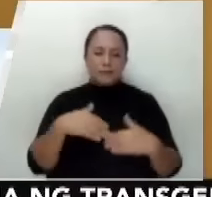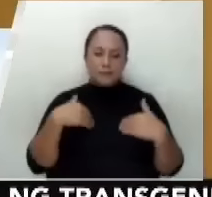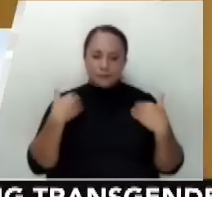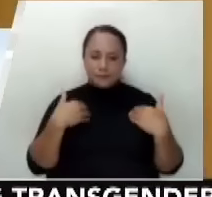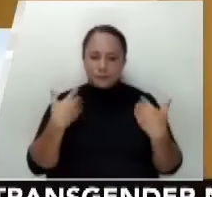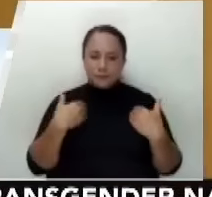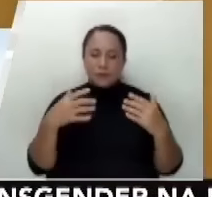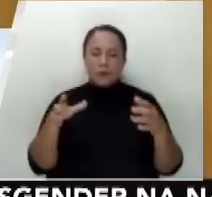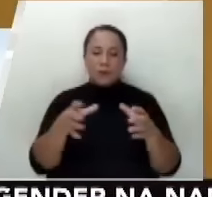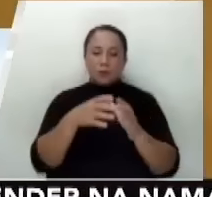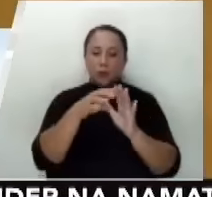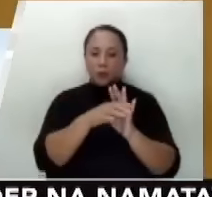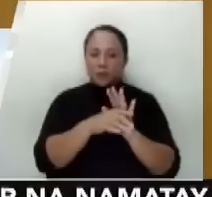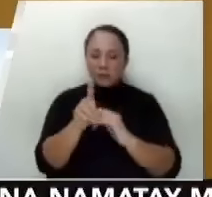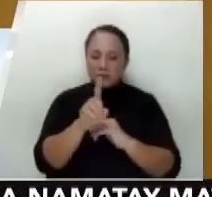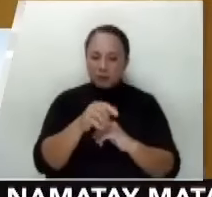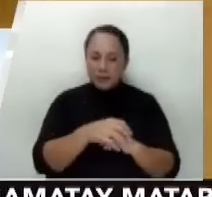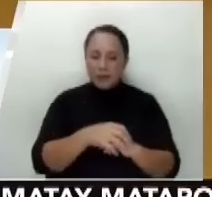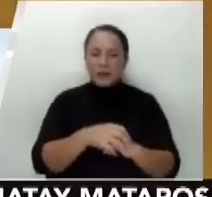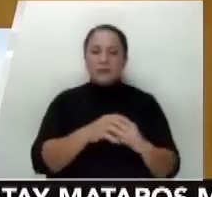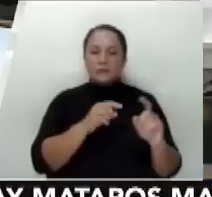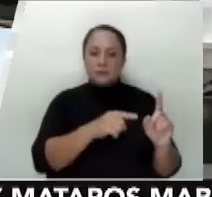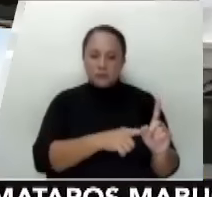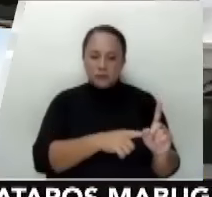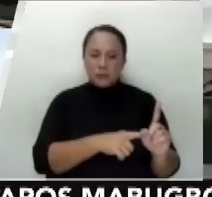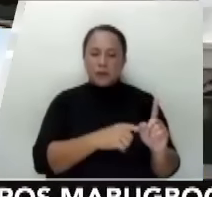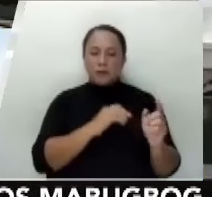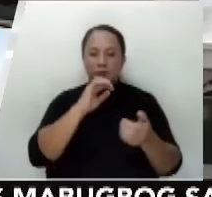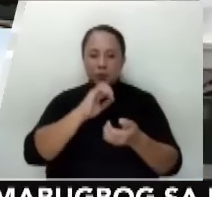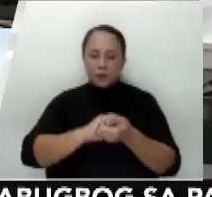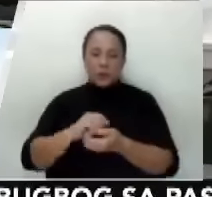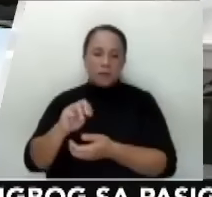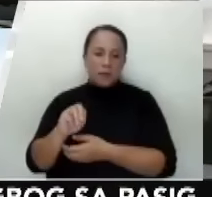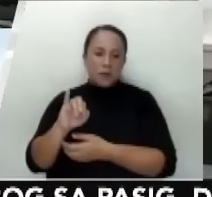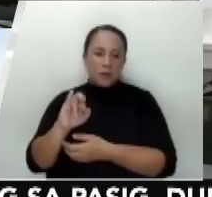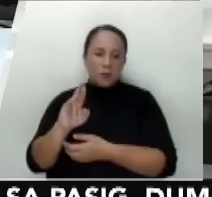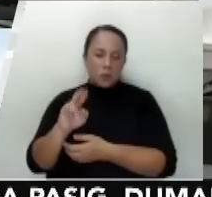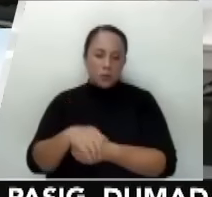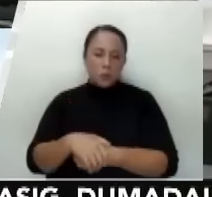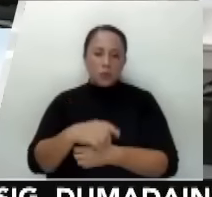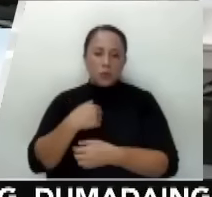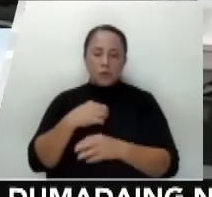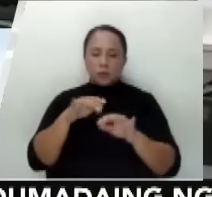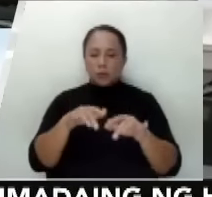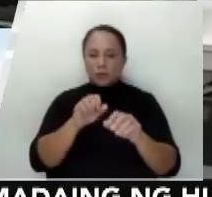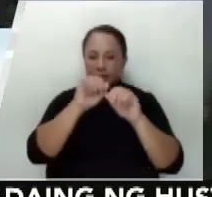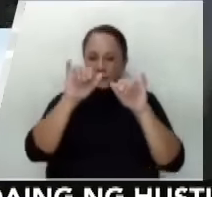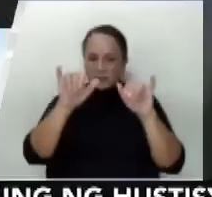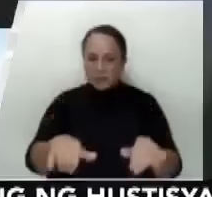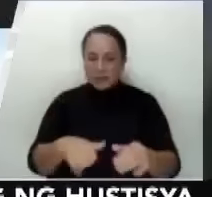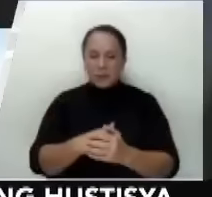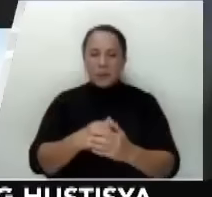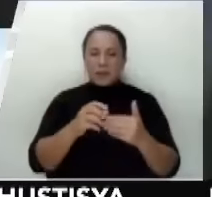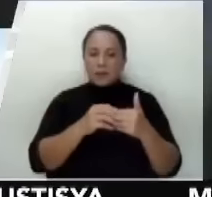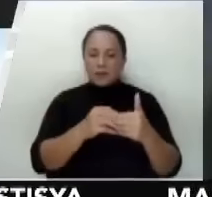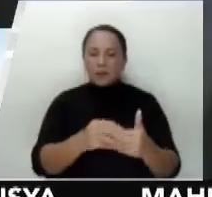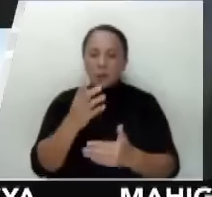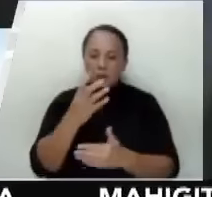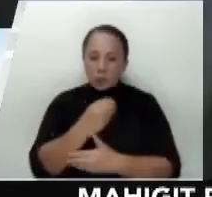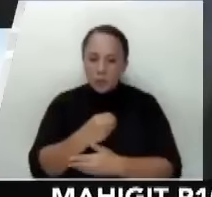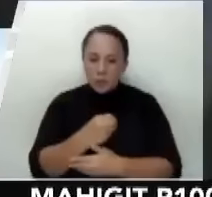Raul Manuel na isa raw sa local partner ng Miru ang Integrated Computer Systems, pinamumunuan daw ng